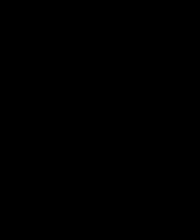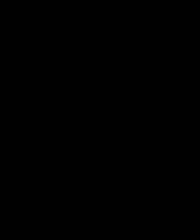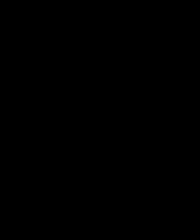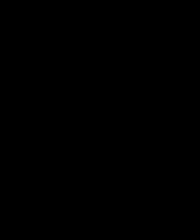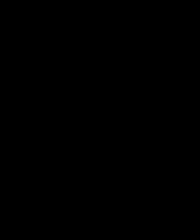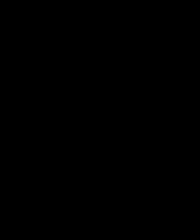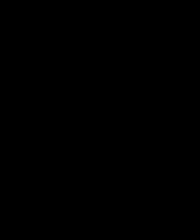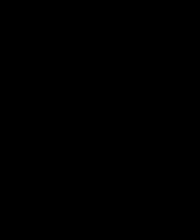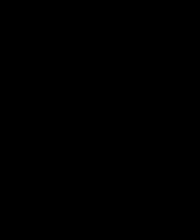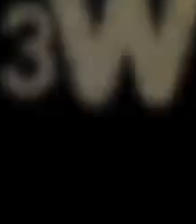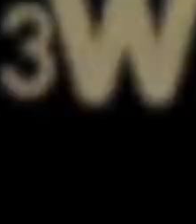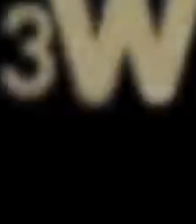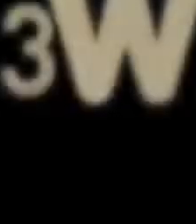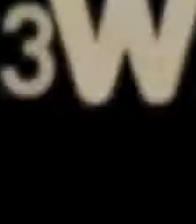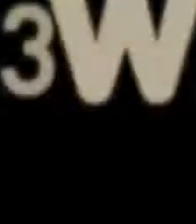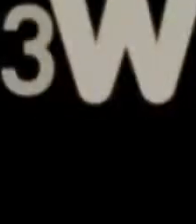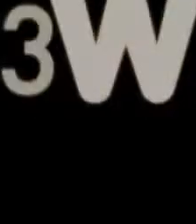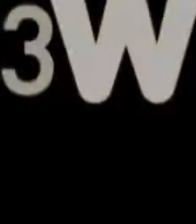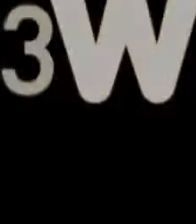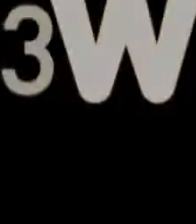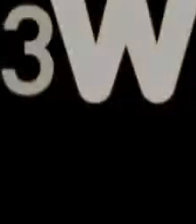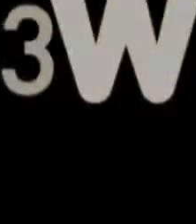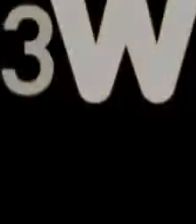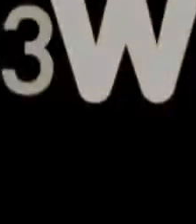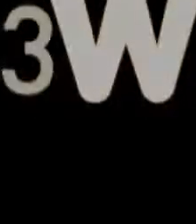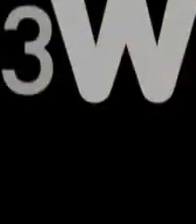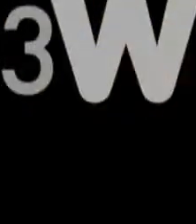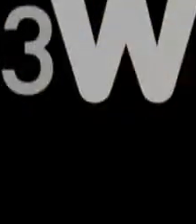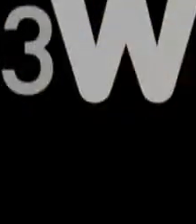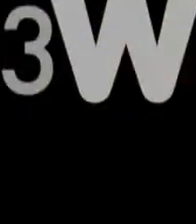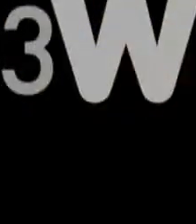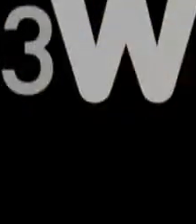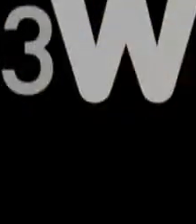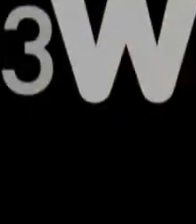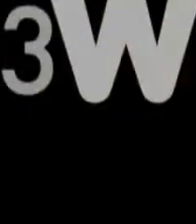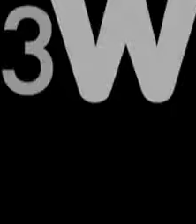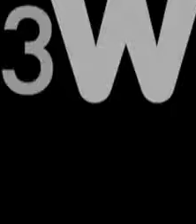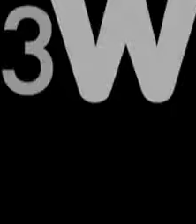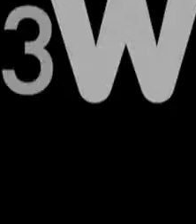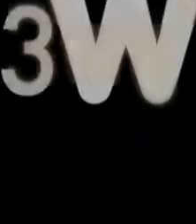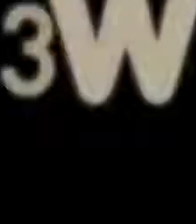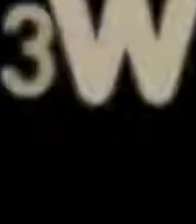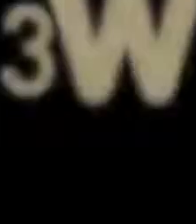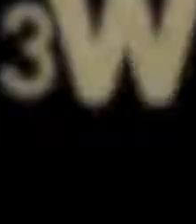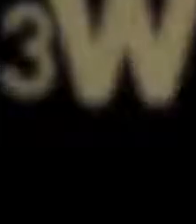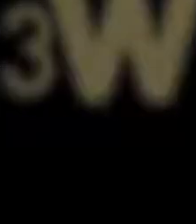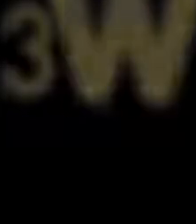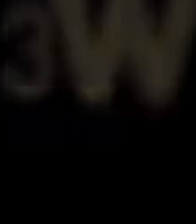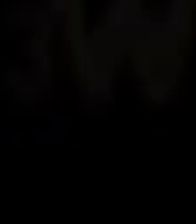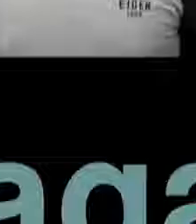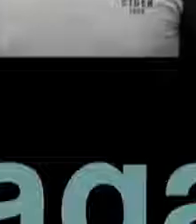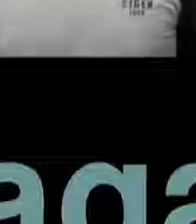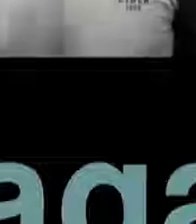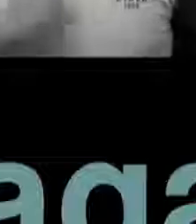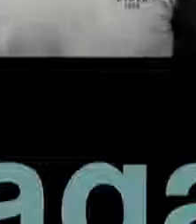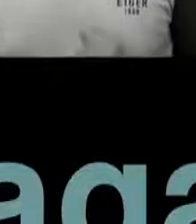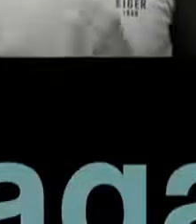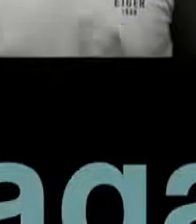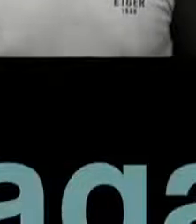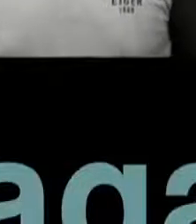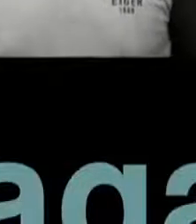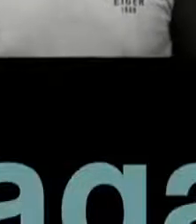melihat hidung dan 3 wajib wajib wajib wajib imut